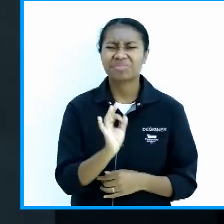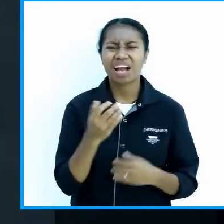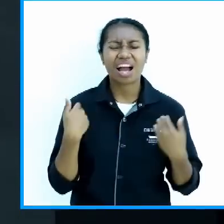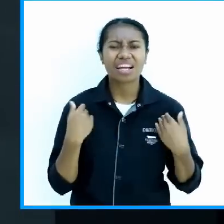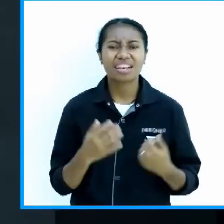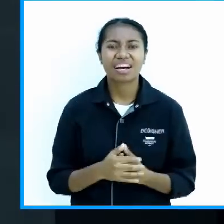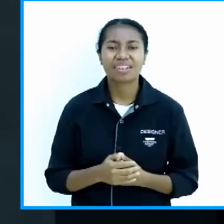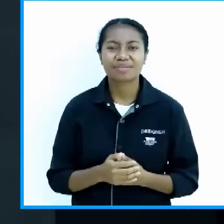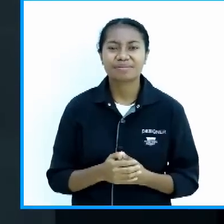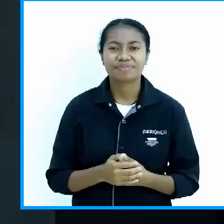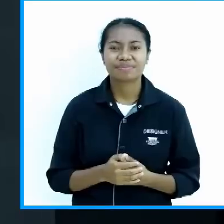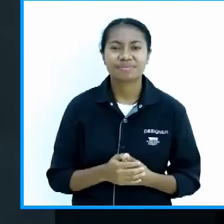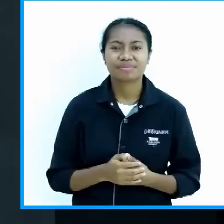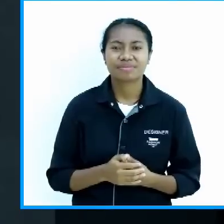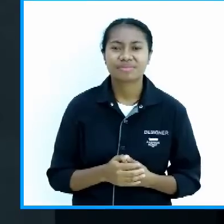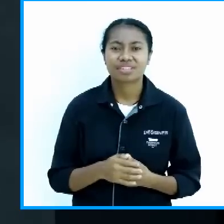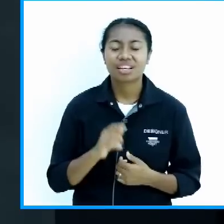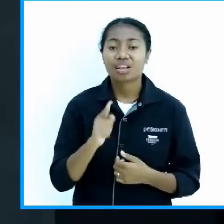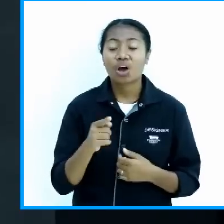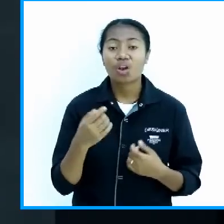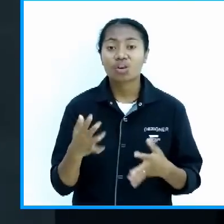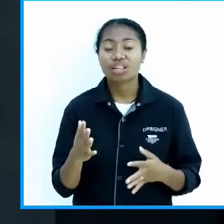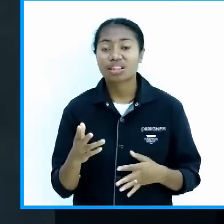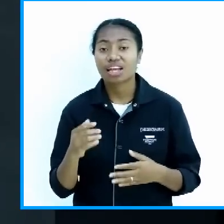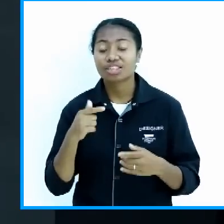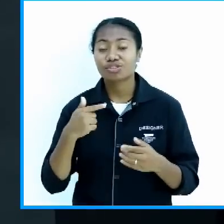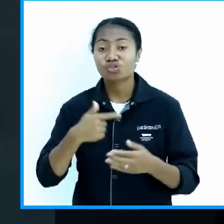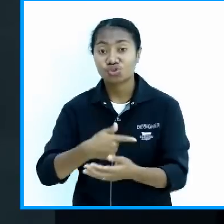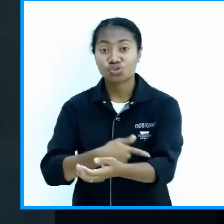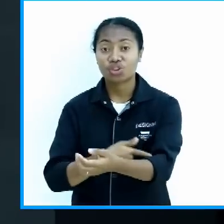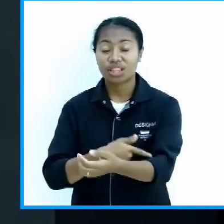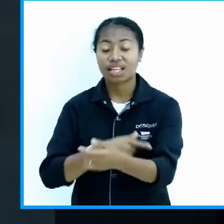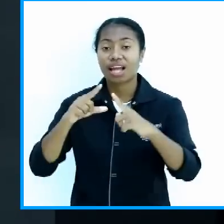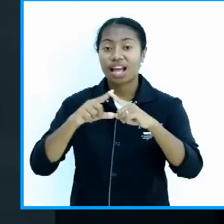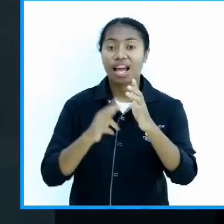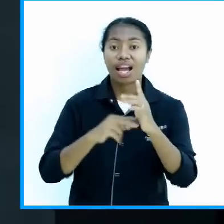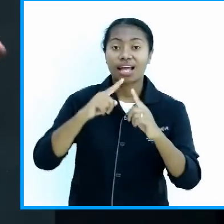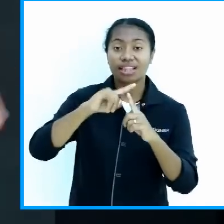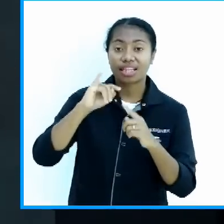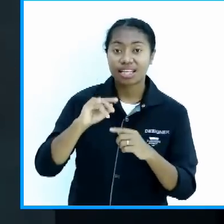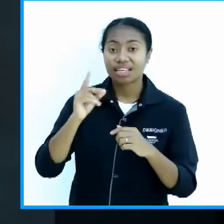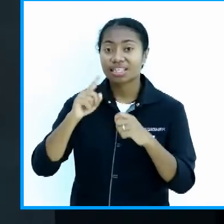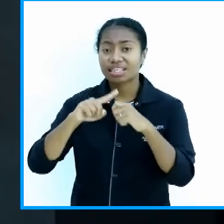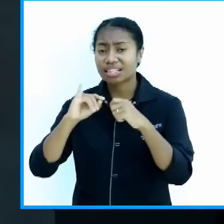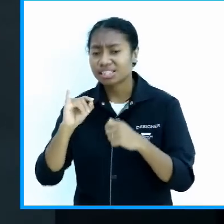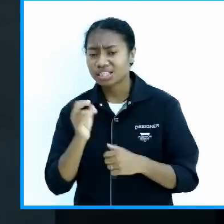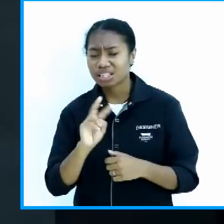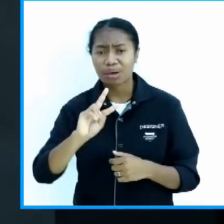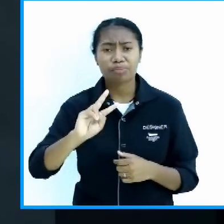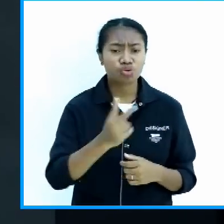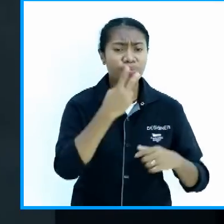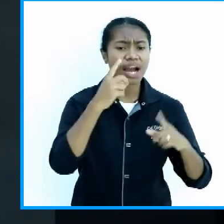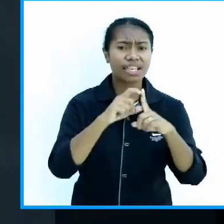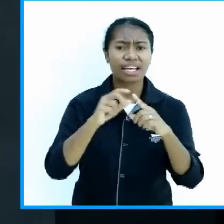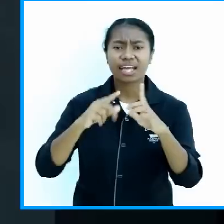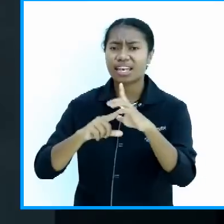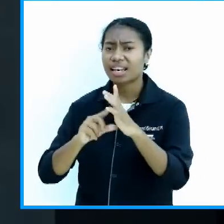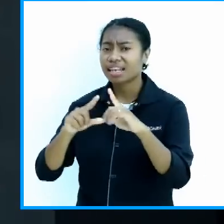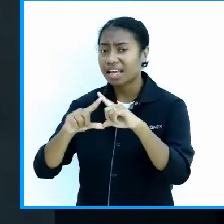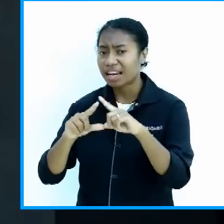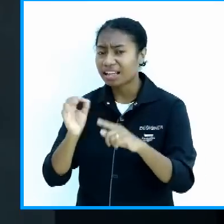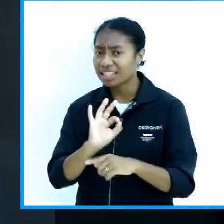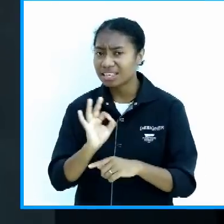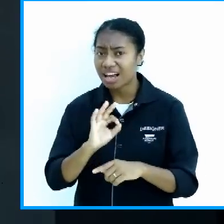kita disuntik, kita akan berubah DNA. Tidak. DNA antikris diberikan, kita jadi kebal, bukan kita berubah DNA ya.